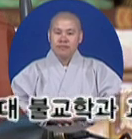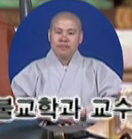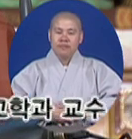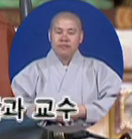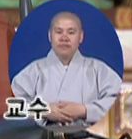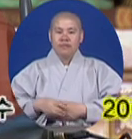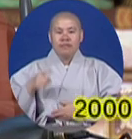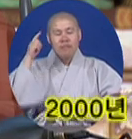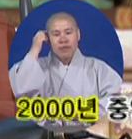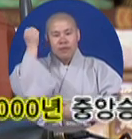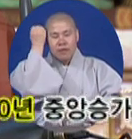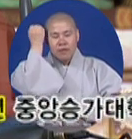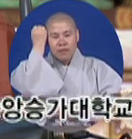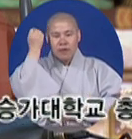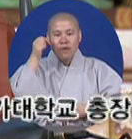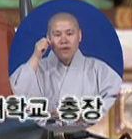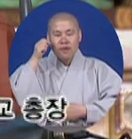번뇌와